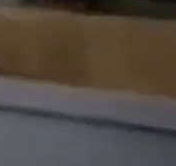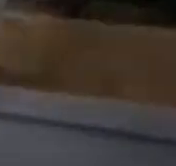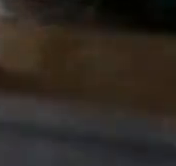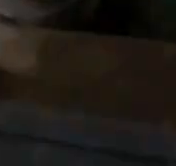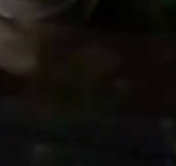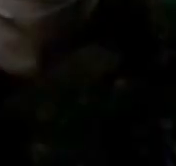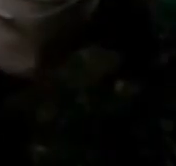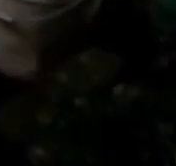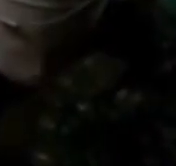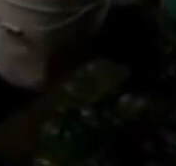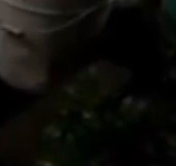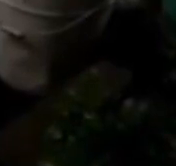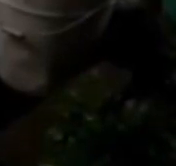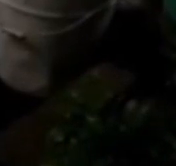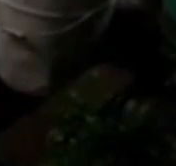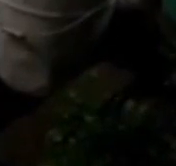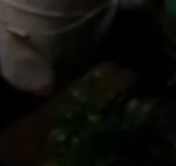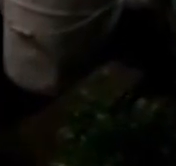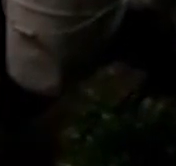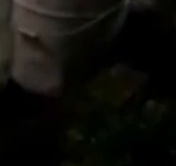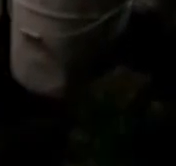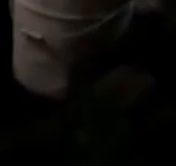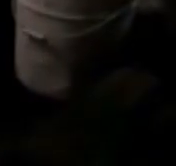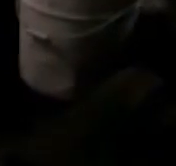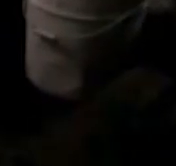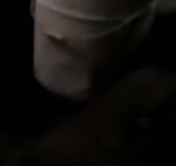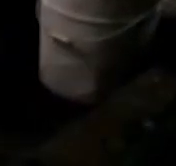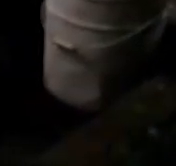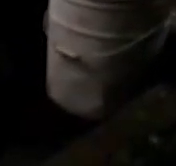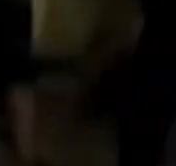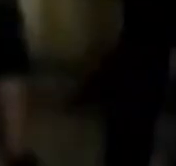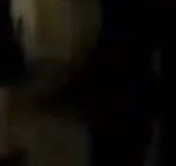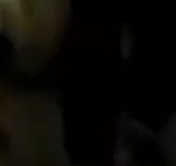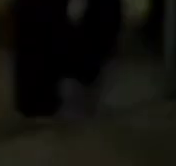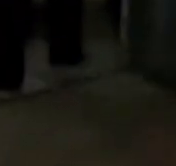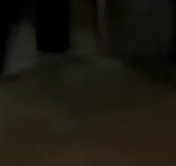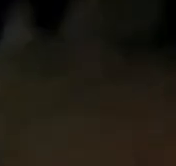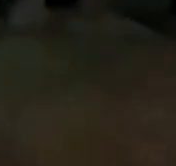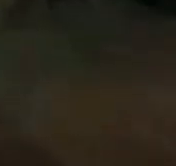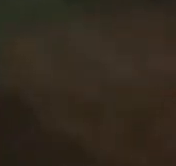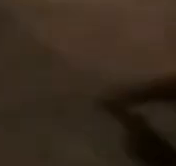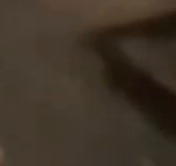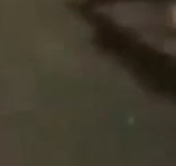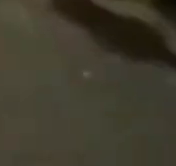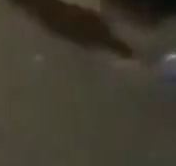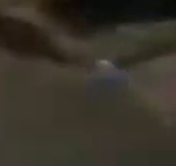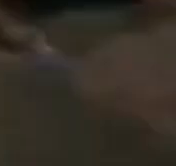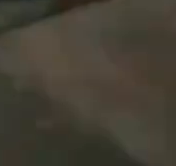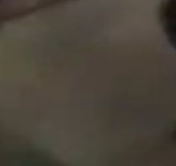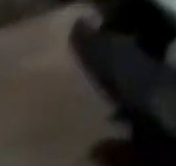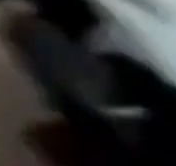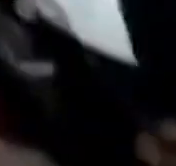ke dalam peti, petugas harus membawa peti jenazah sejauh 100 meter menuju mobil ambulan. Selanjutnya, jenazah BR dititipkan di